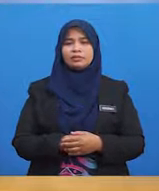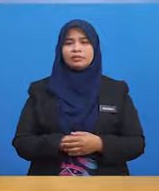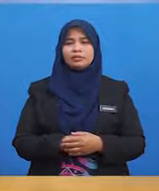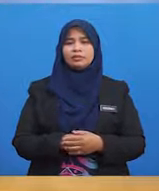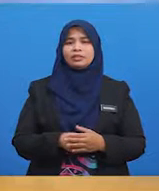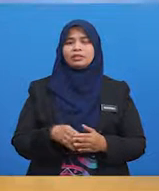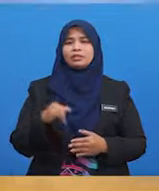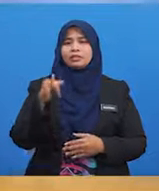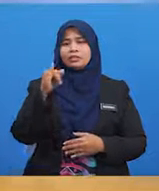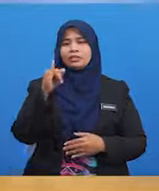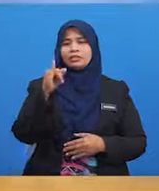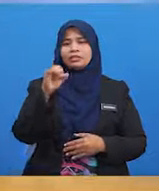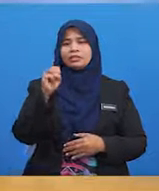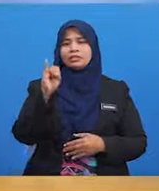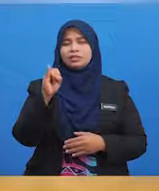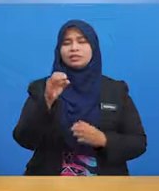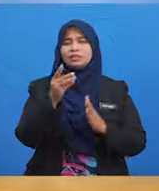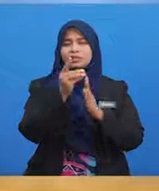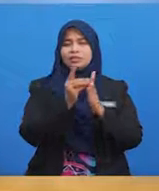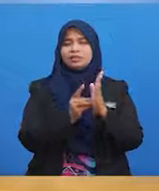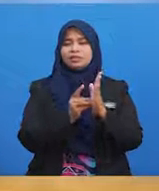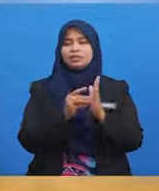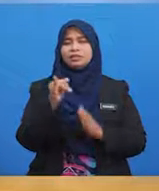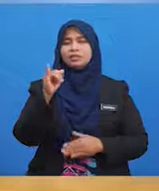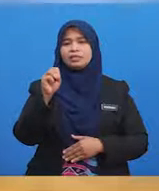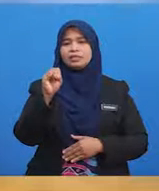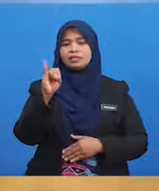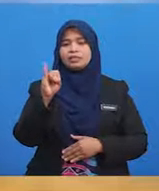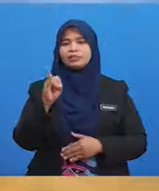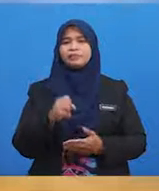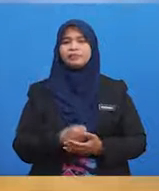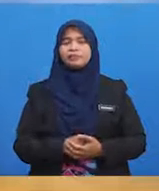Isi, di isi,